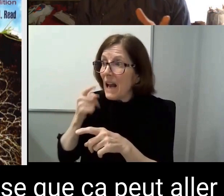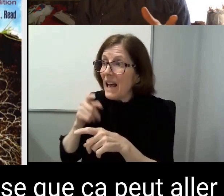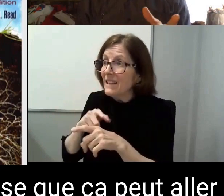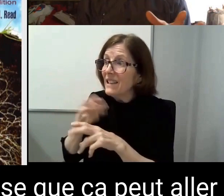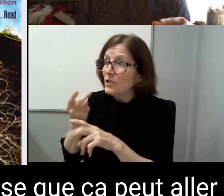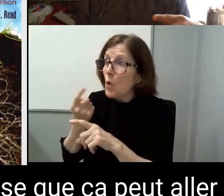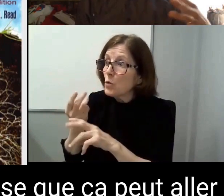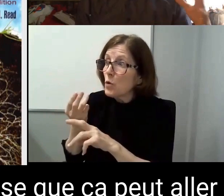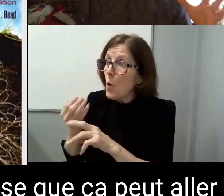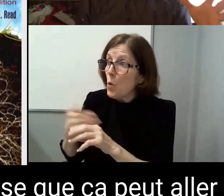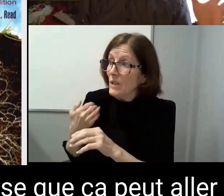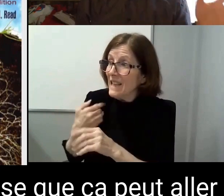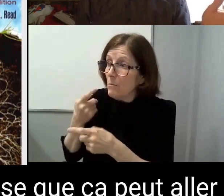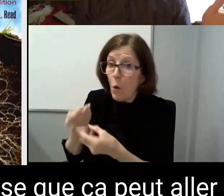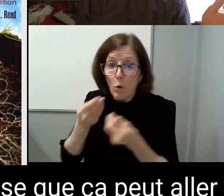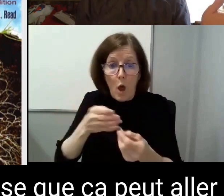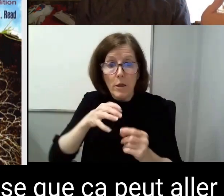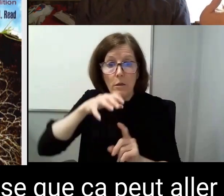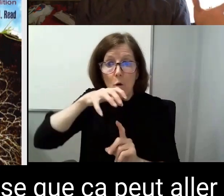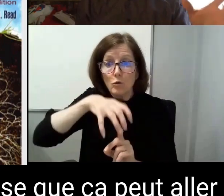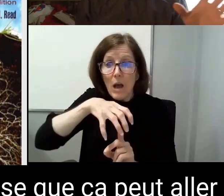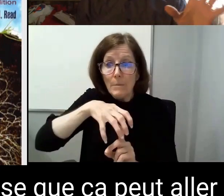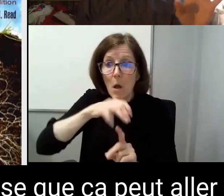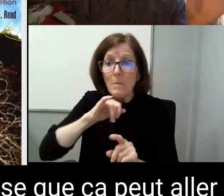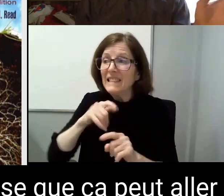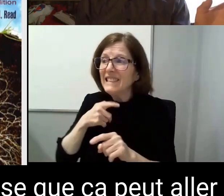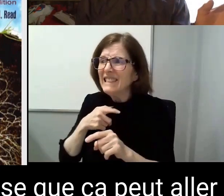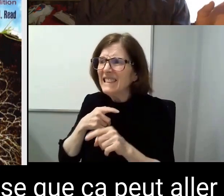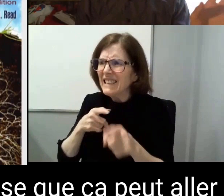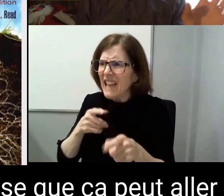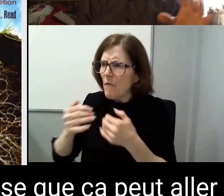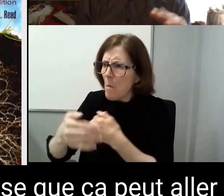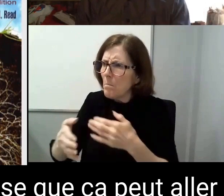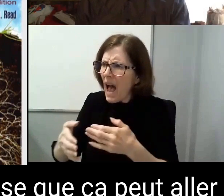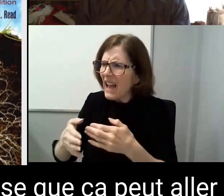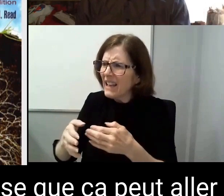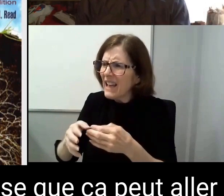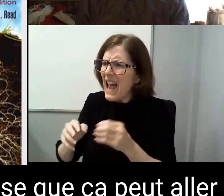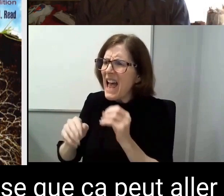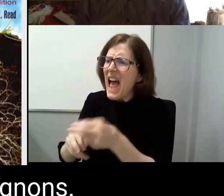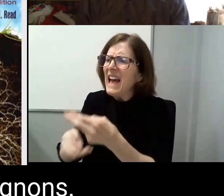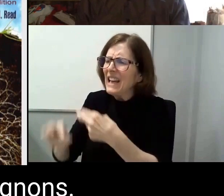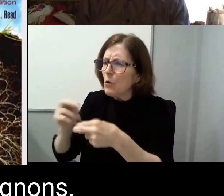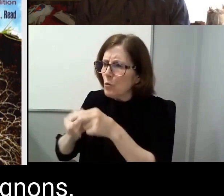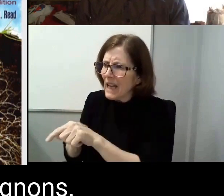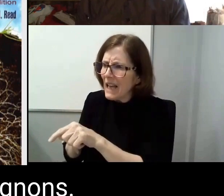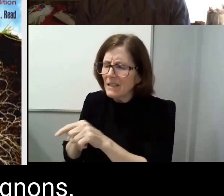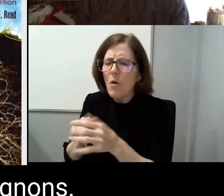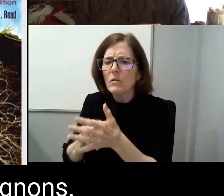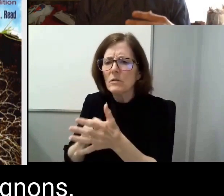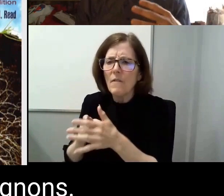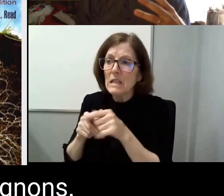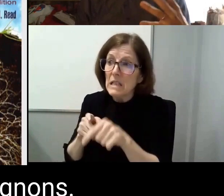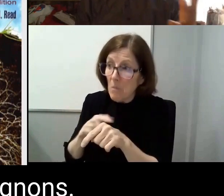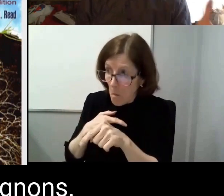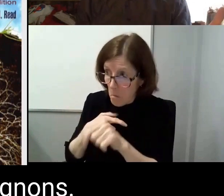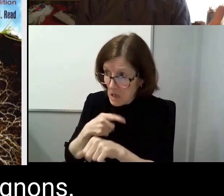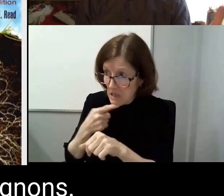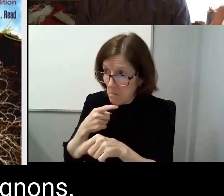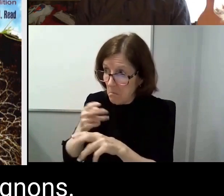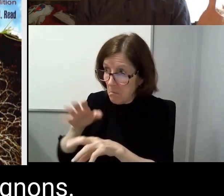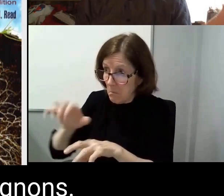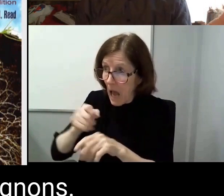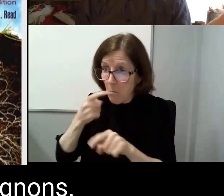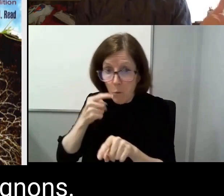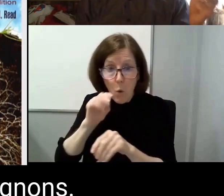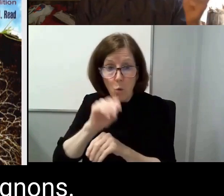mais quand on pense que ça peut aller au bac de récupération, si c'est carboné, on peut s'en servir pour nourrir les champignons. Puis c'est pratique parce que